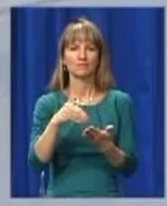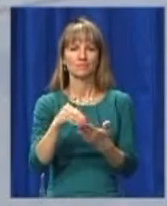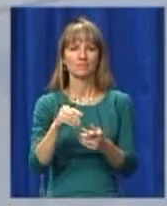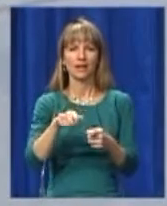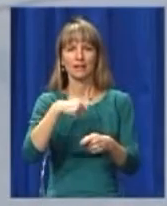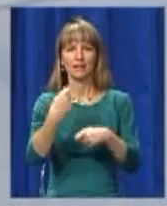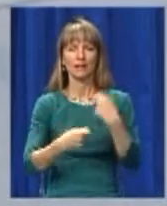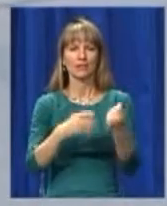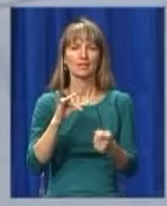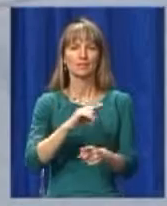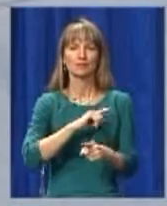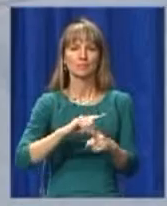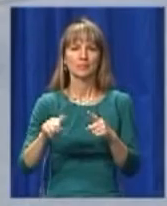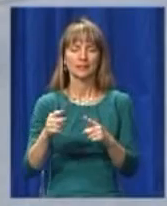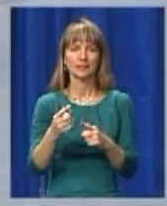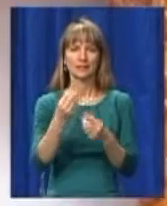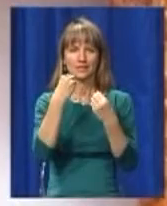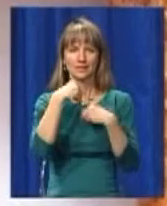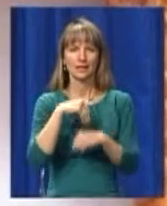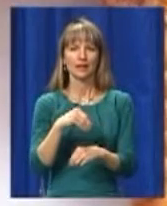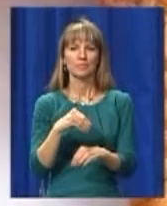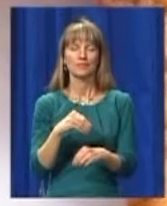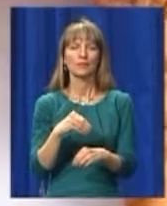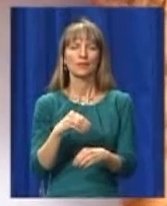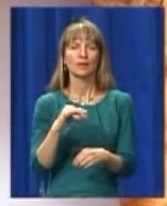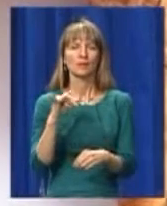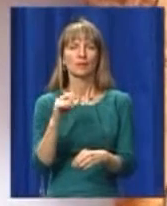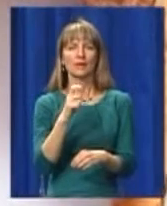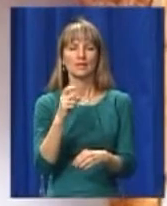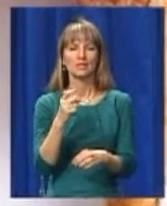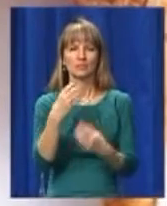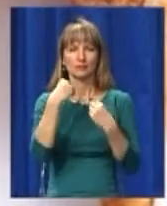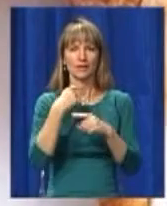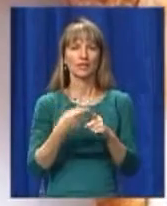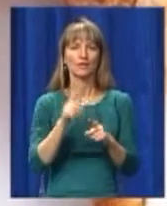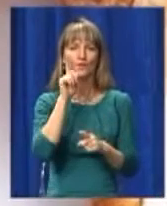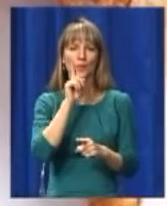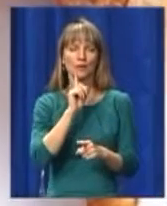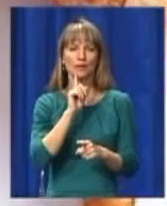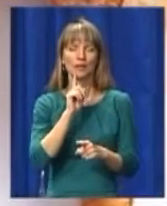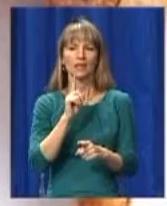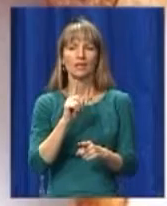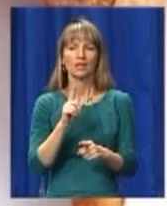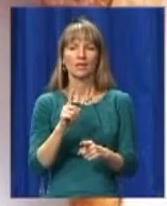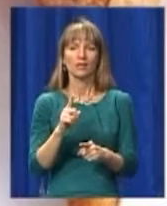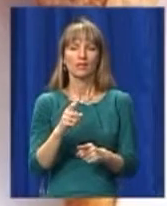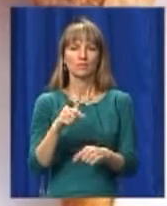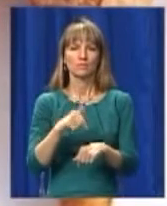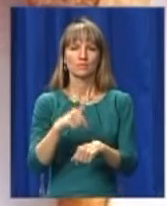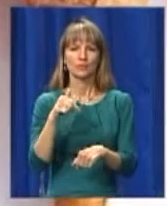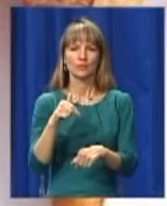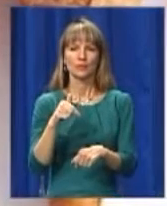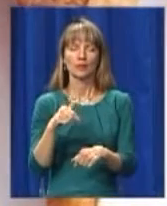розкриваємо пачку і раз, воно так і тають у роті. Ми із захватом поглинаємо цю смакоту. Слинки течуть від передчуття, мої